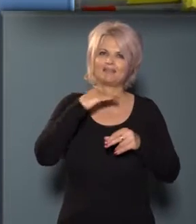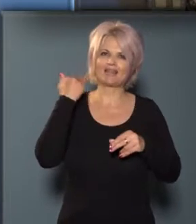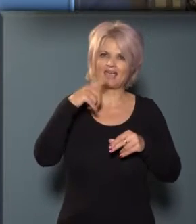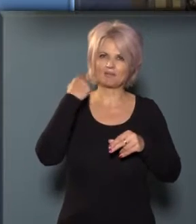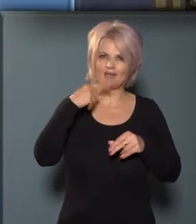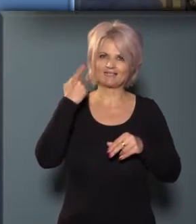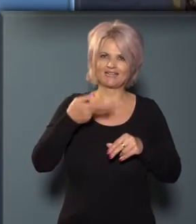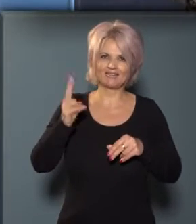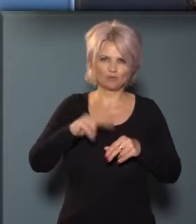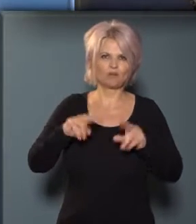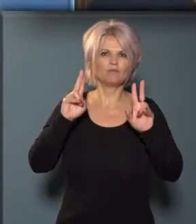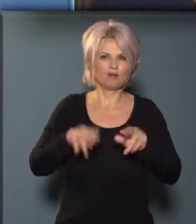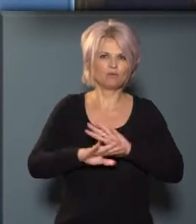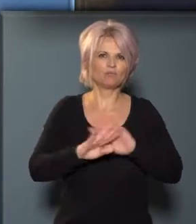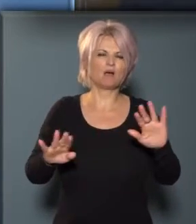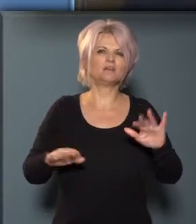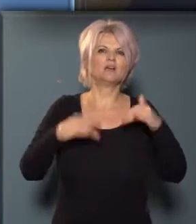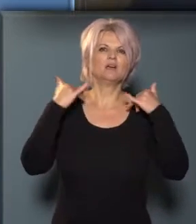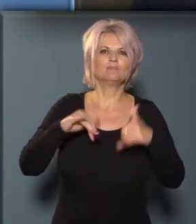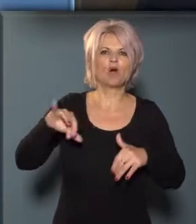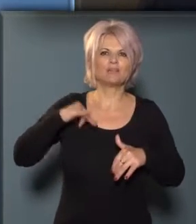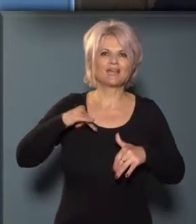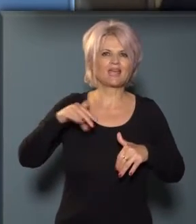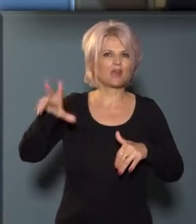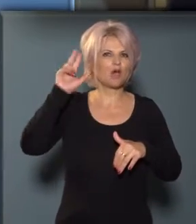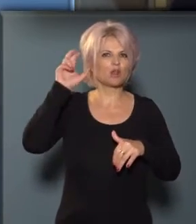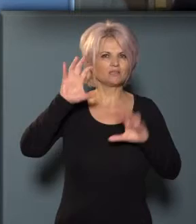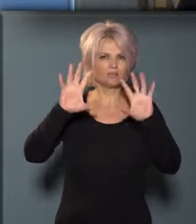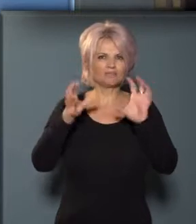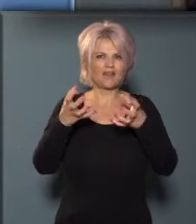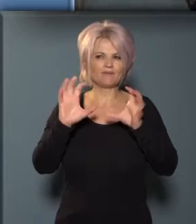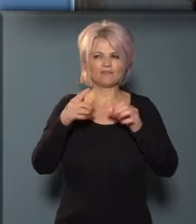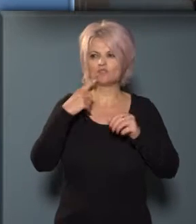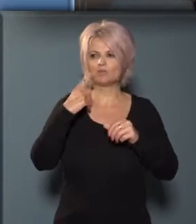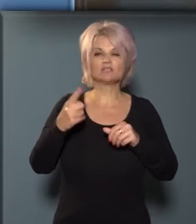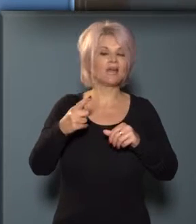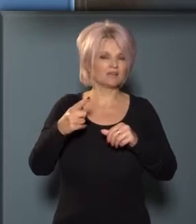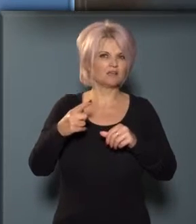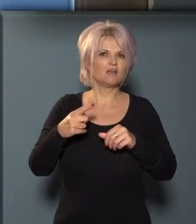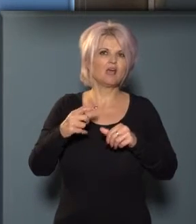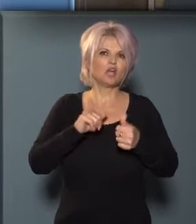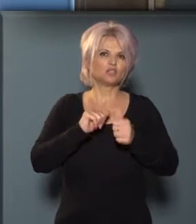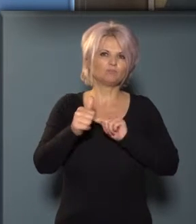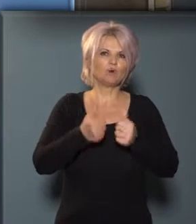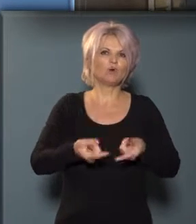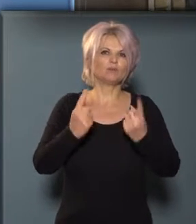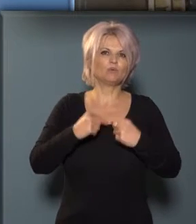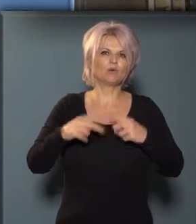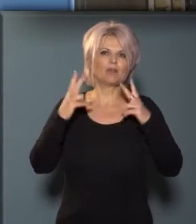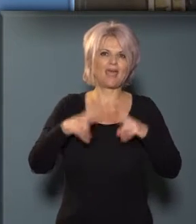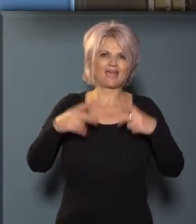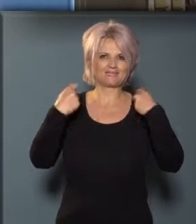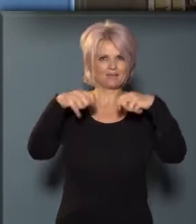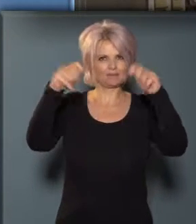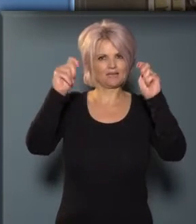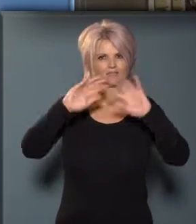lehet eleget beszélni róla, valóban pont ma reggel hallgattam a tévét, és azt mondták, hogy tulajdonképpen ugye a sportból lehet olyan szinten építkezni,